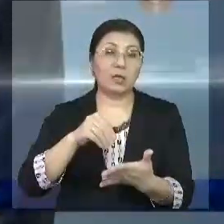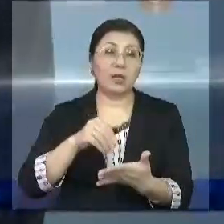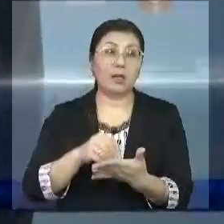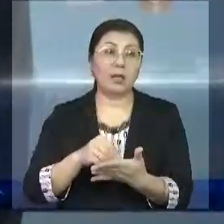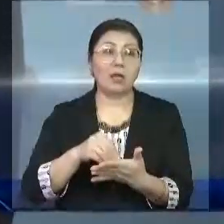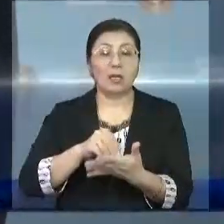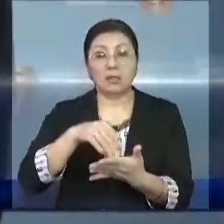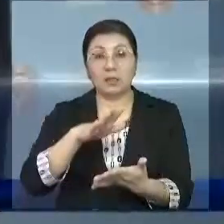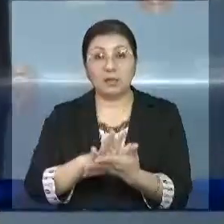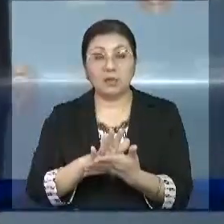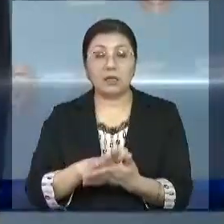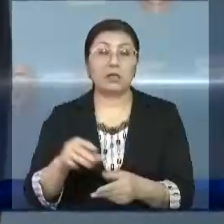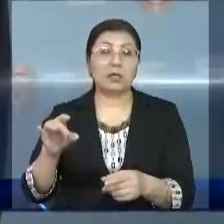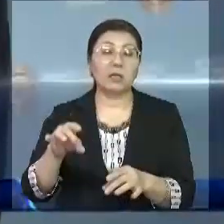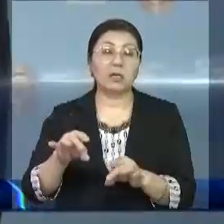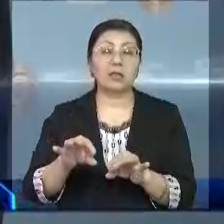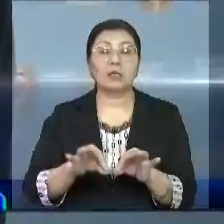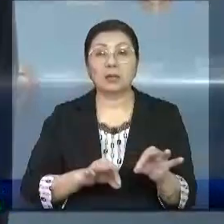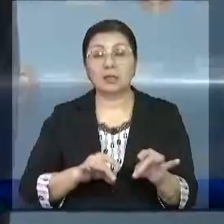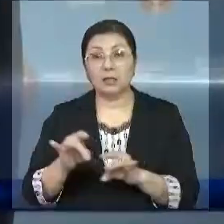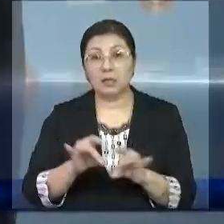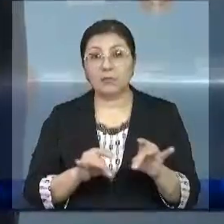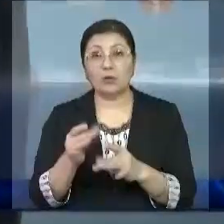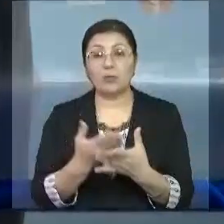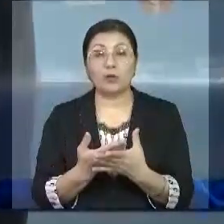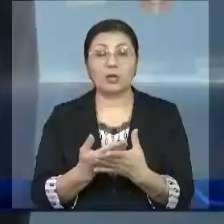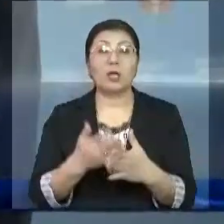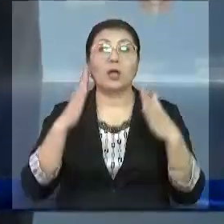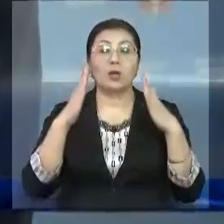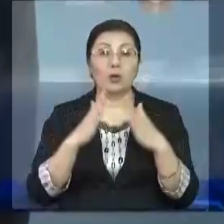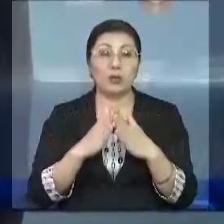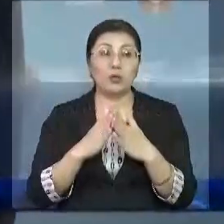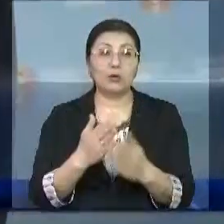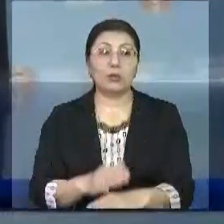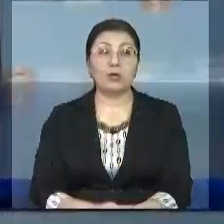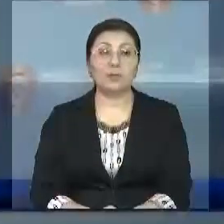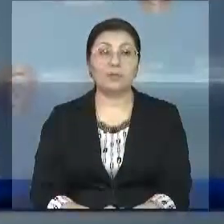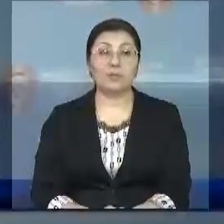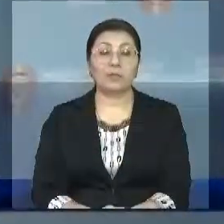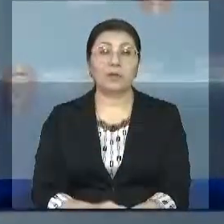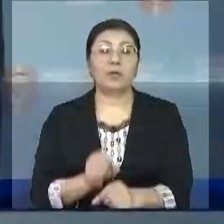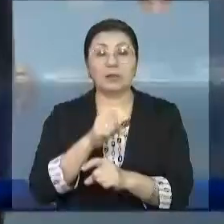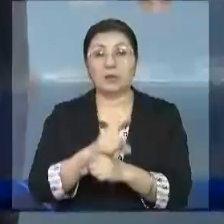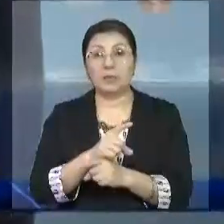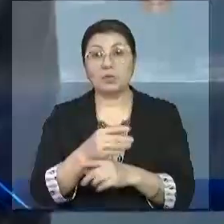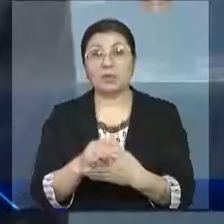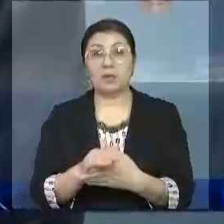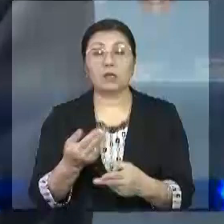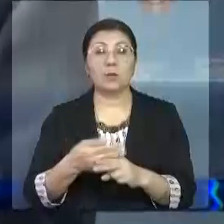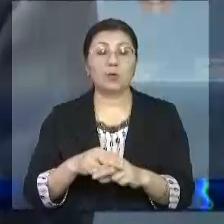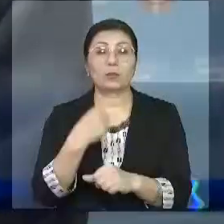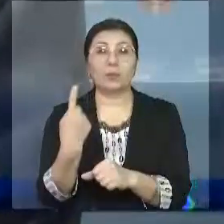яғни автокөлігіне, жылжымалы мүлкіне, яғни немесе жаңағы жылжымайтын үй мүлкіне тыйым салынады. Бұл